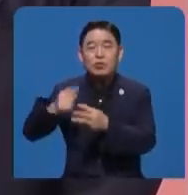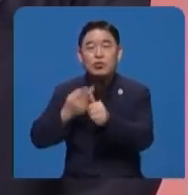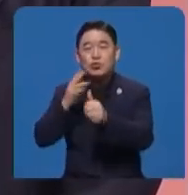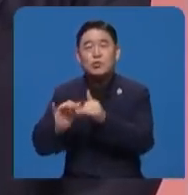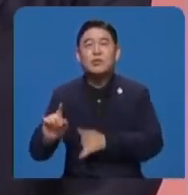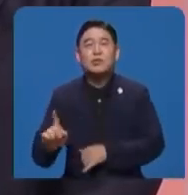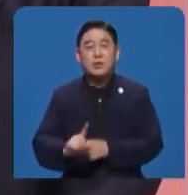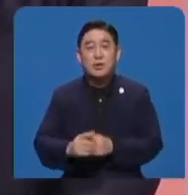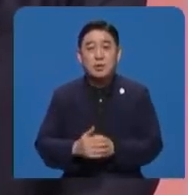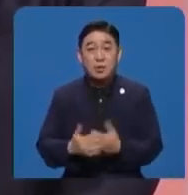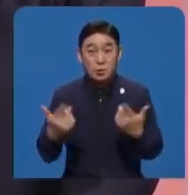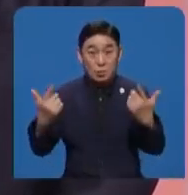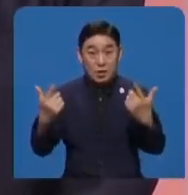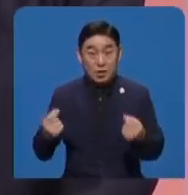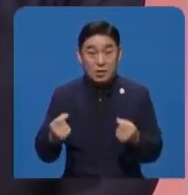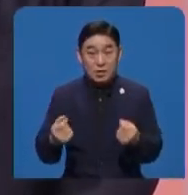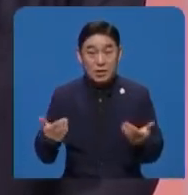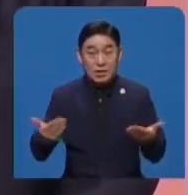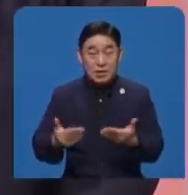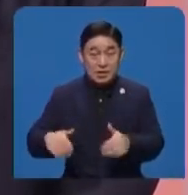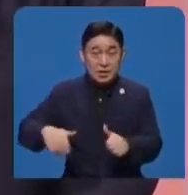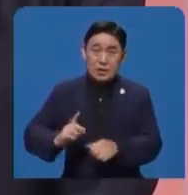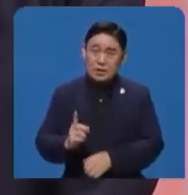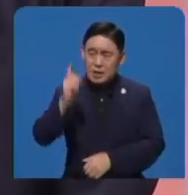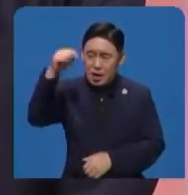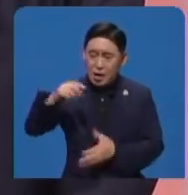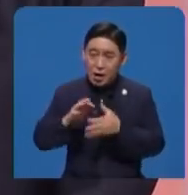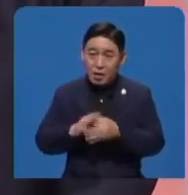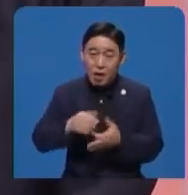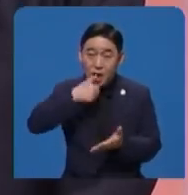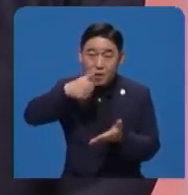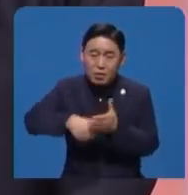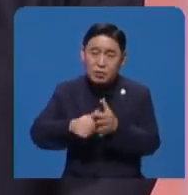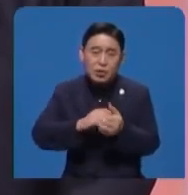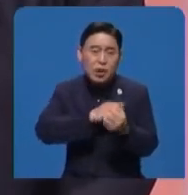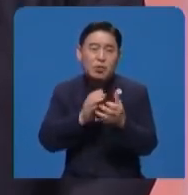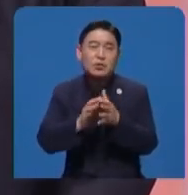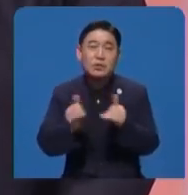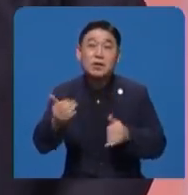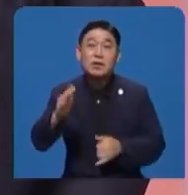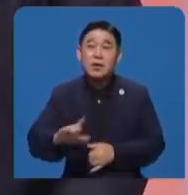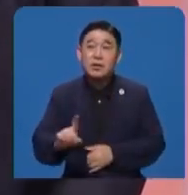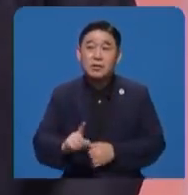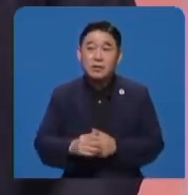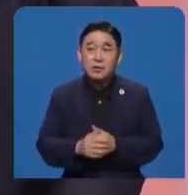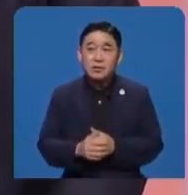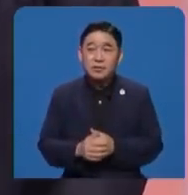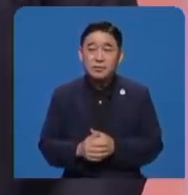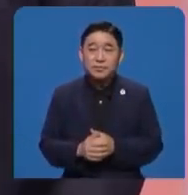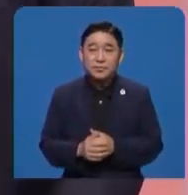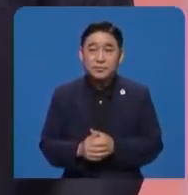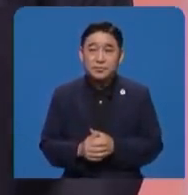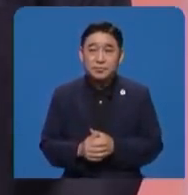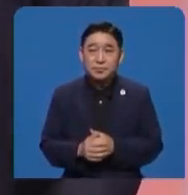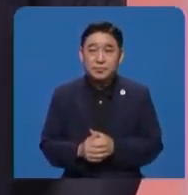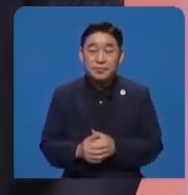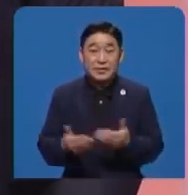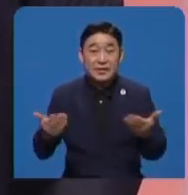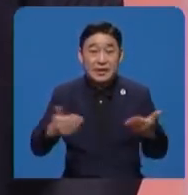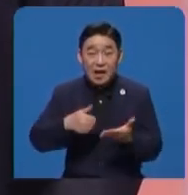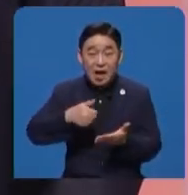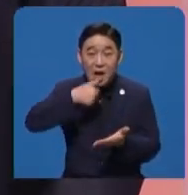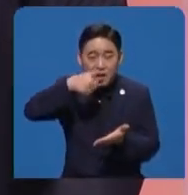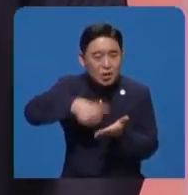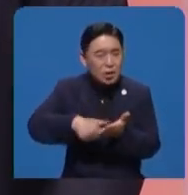됩니까? 똑같이 직무상 상하관계고 네. 결재관이한데 어떻게 아, 하시겠어요? 아니 이거는 업무가